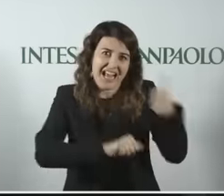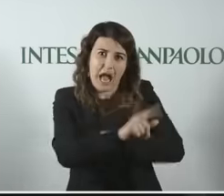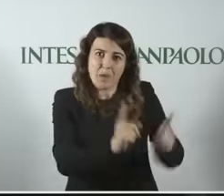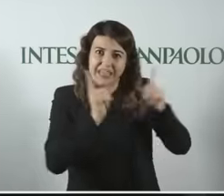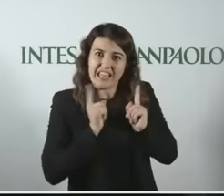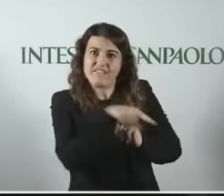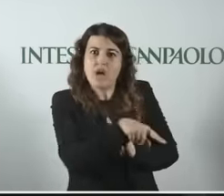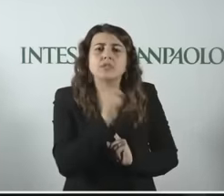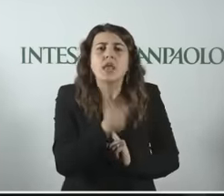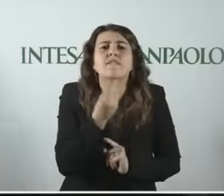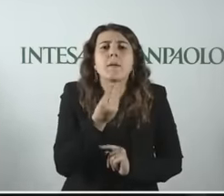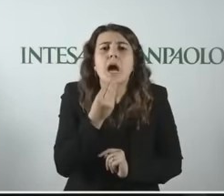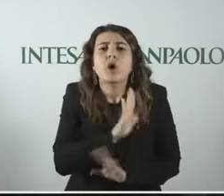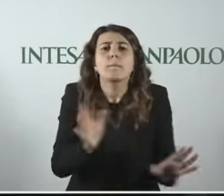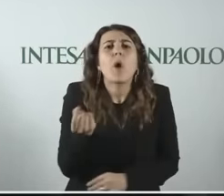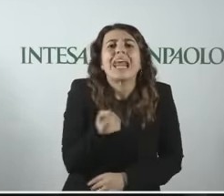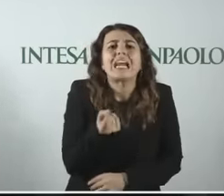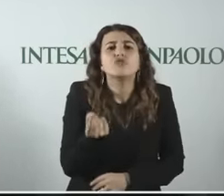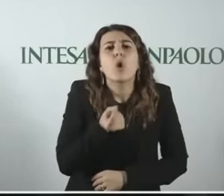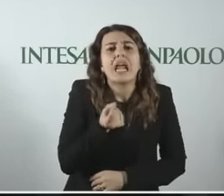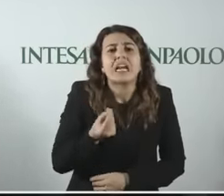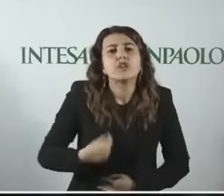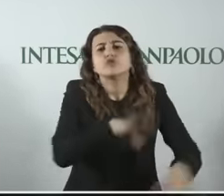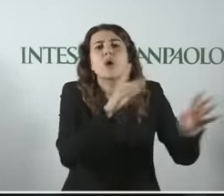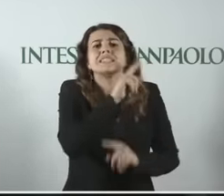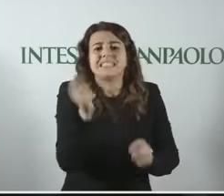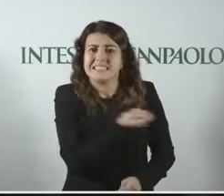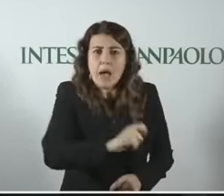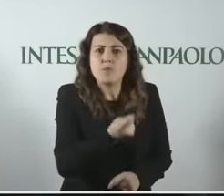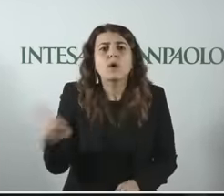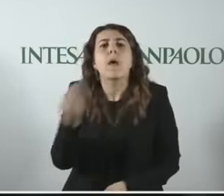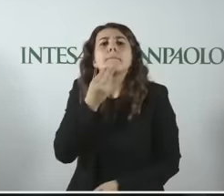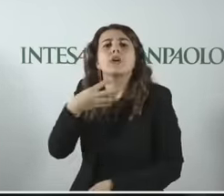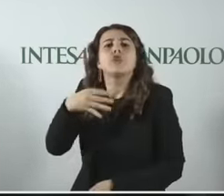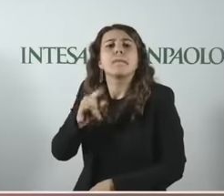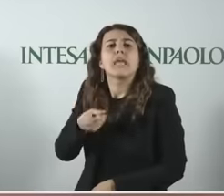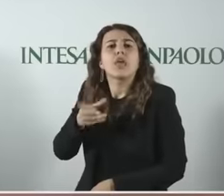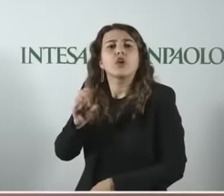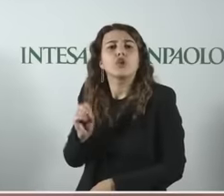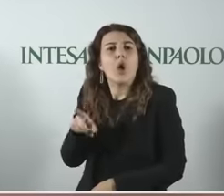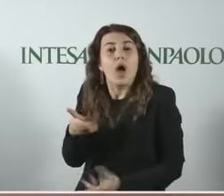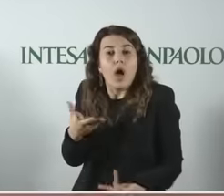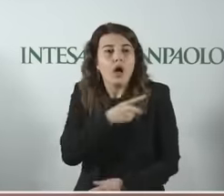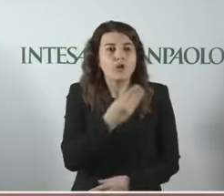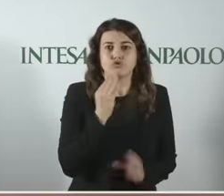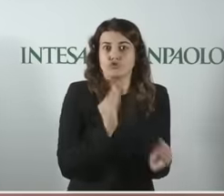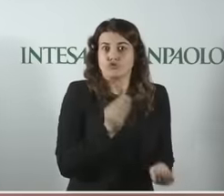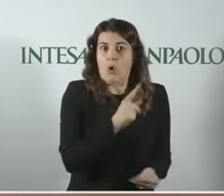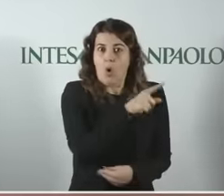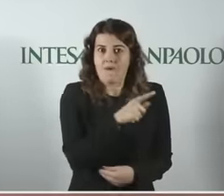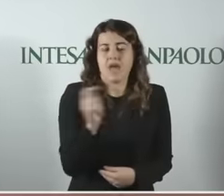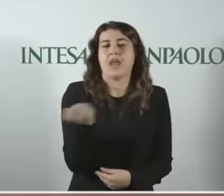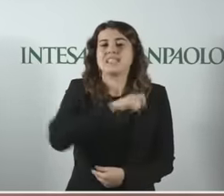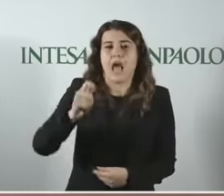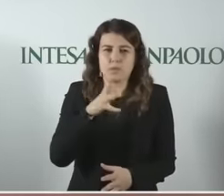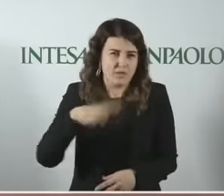ridotti a mangiare non più il riso il riso lo danno ai Samurai e loro mangiano il miglio e questo giovane Samurai che è inete qualcuno